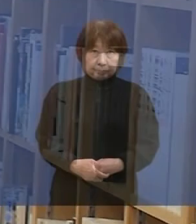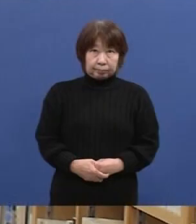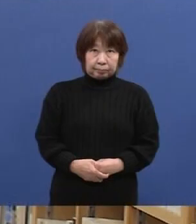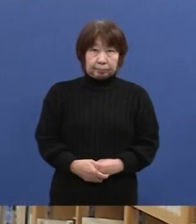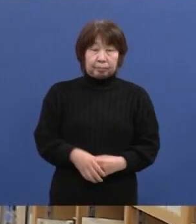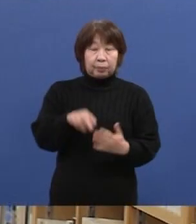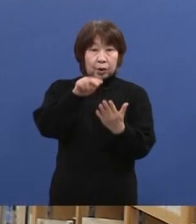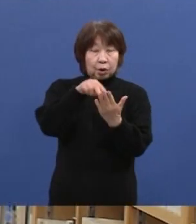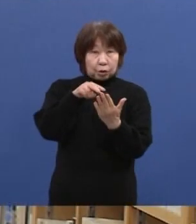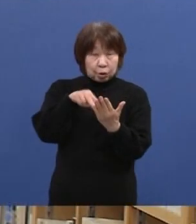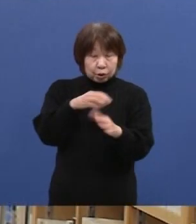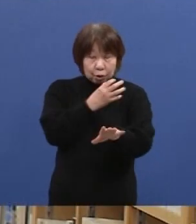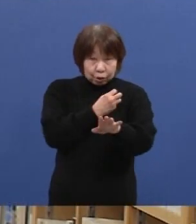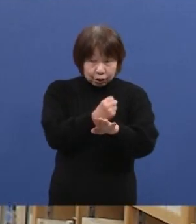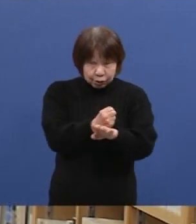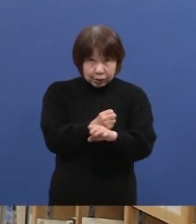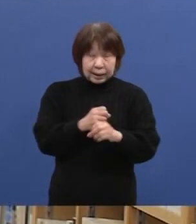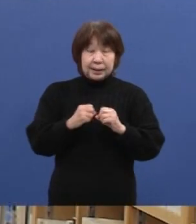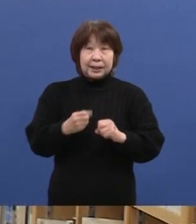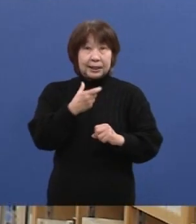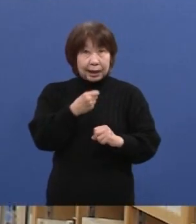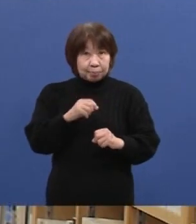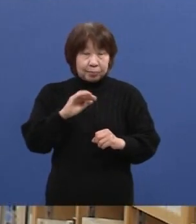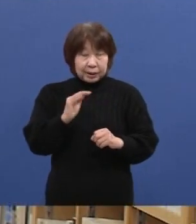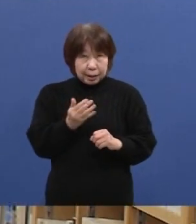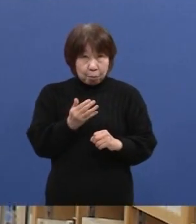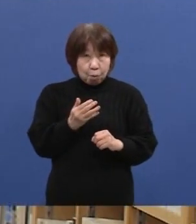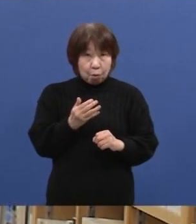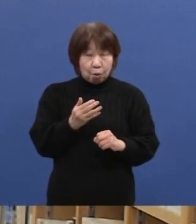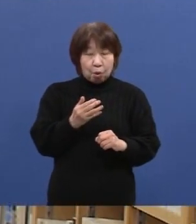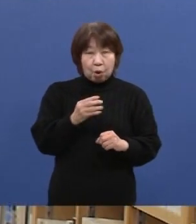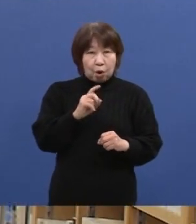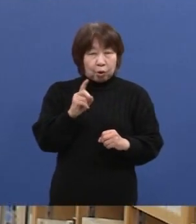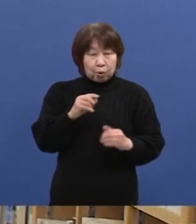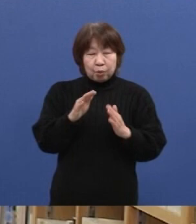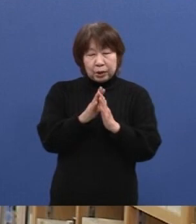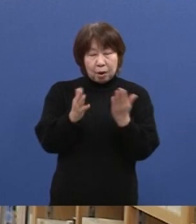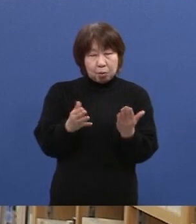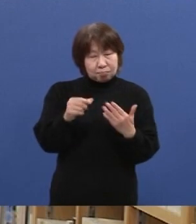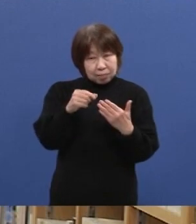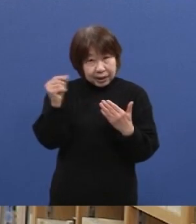読書を習慣にしてみたいけれども、どんな本を読んでいいのかわからないという方も、